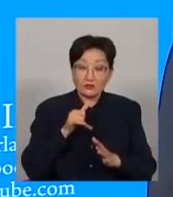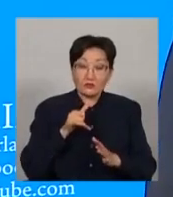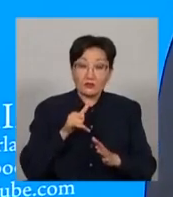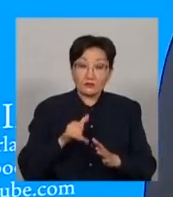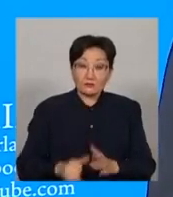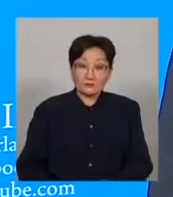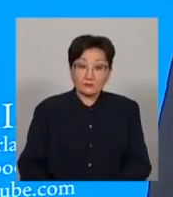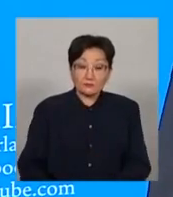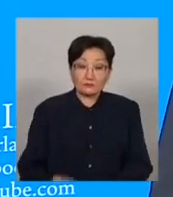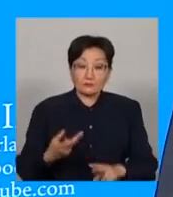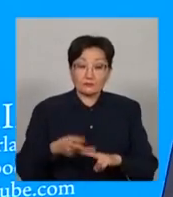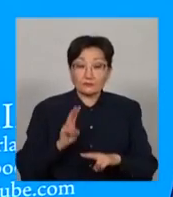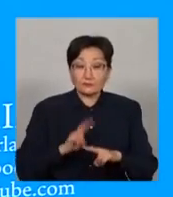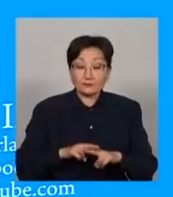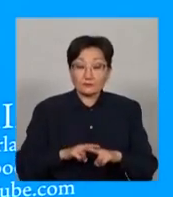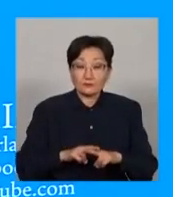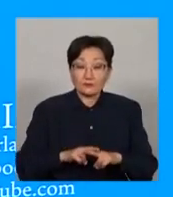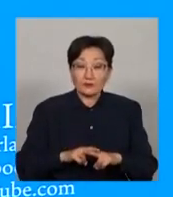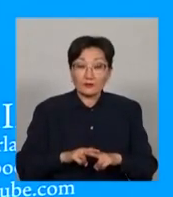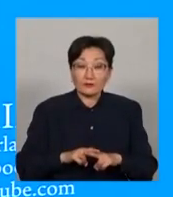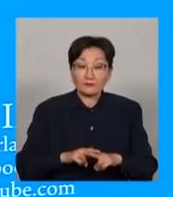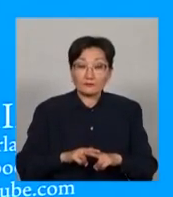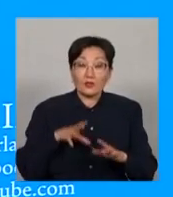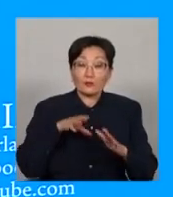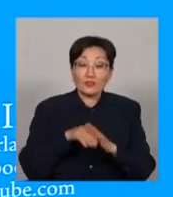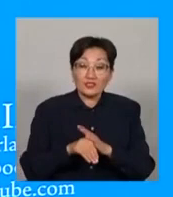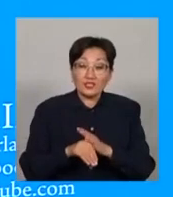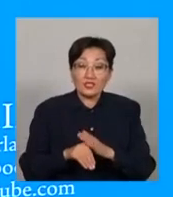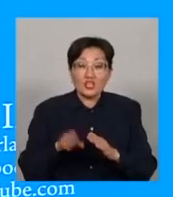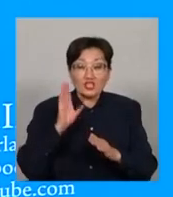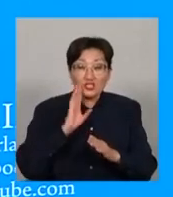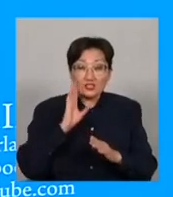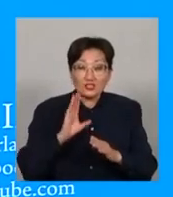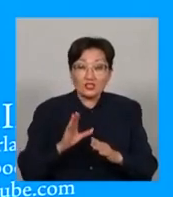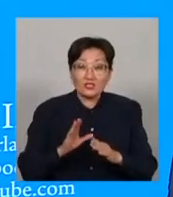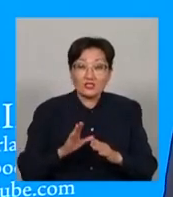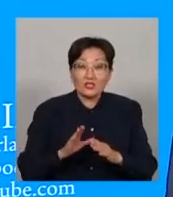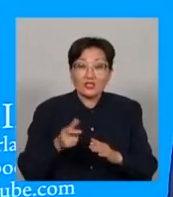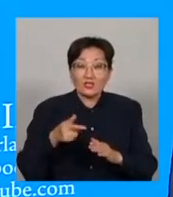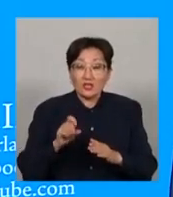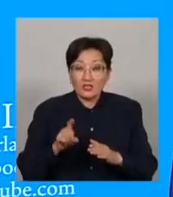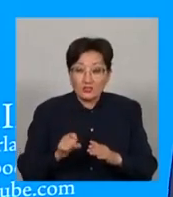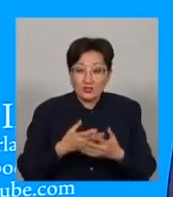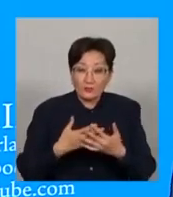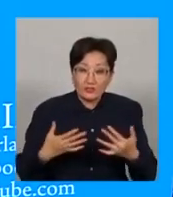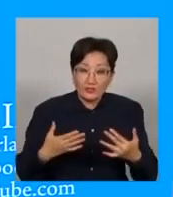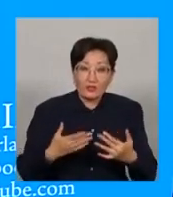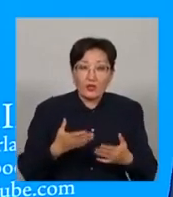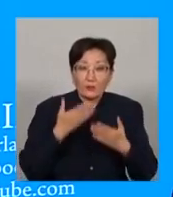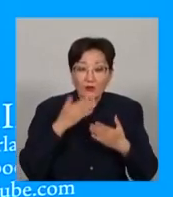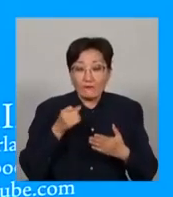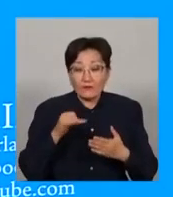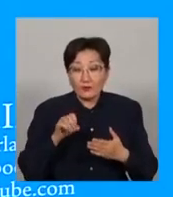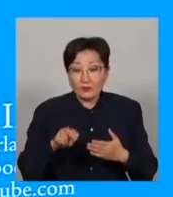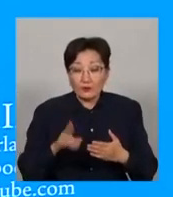устройств которых курительные смеси является жидкость газа и так далее это всякие ароматизаторы вейпе